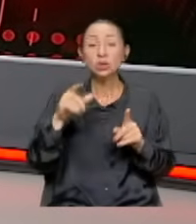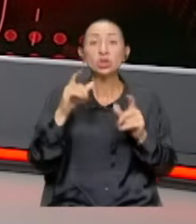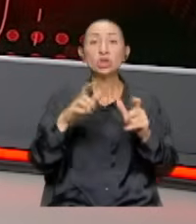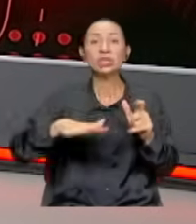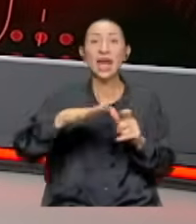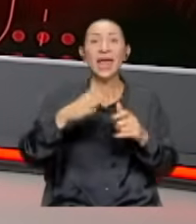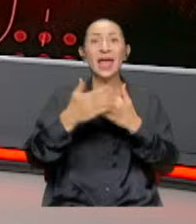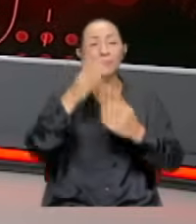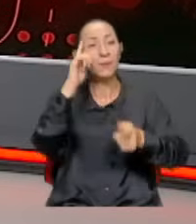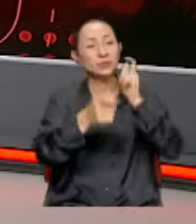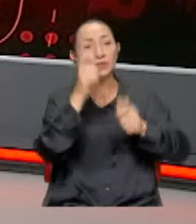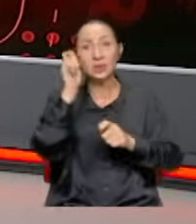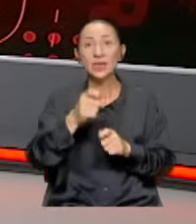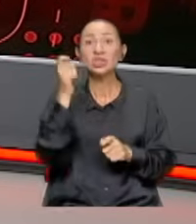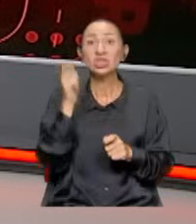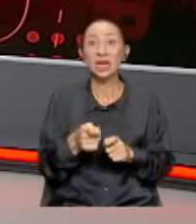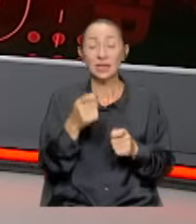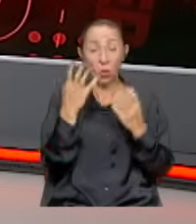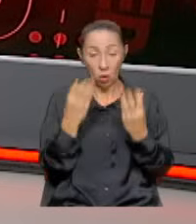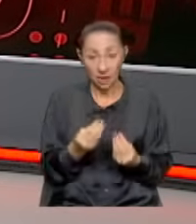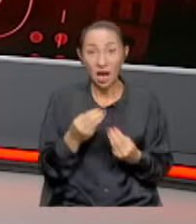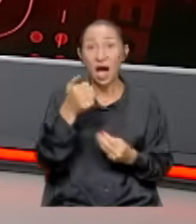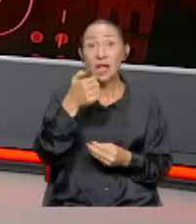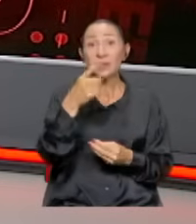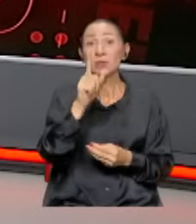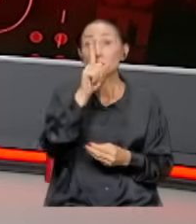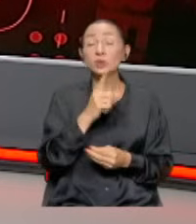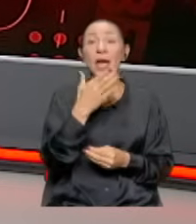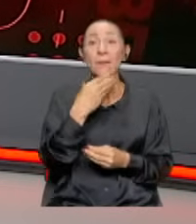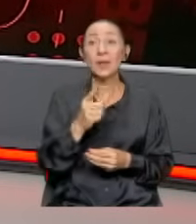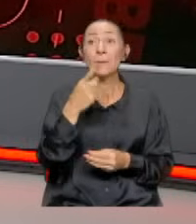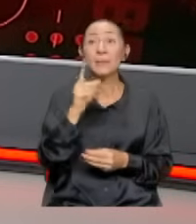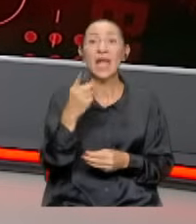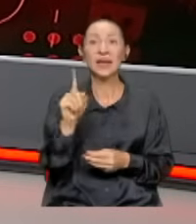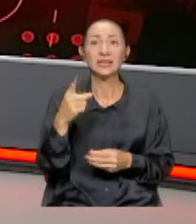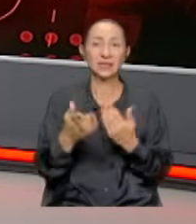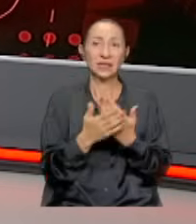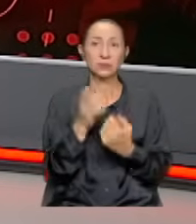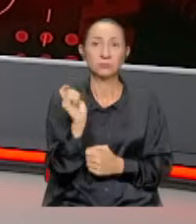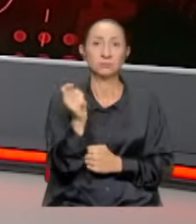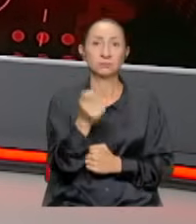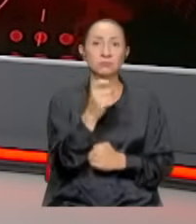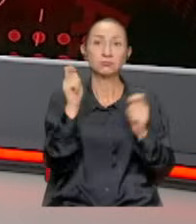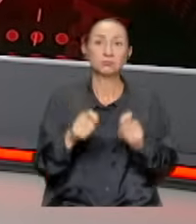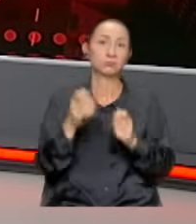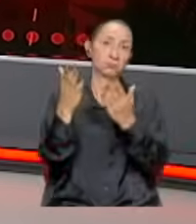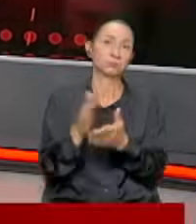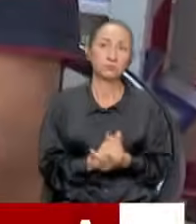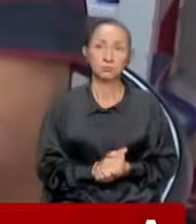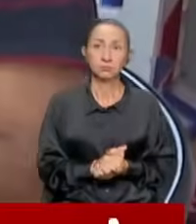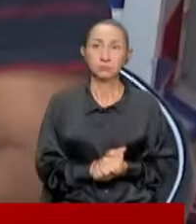yardım için başvuru yapan ve şartları sağlayan 6100 emekliye biner lira yardım yapıldı